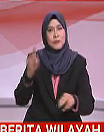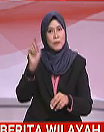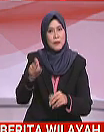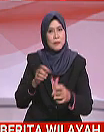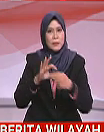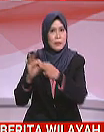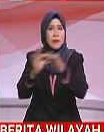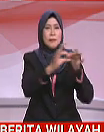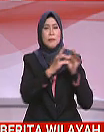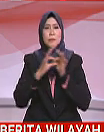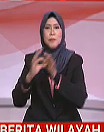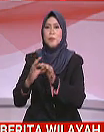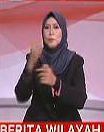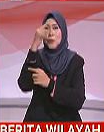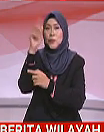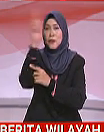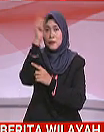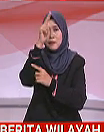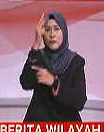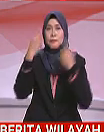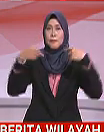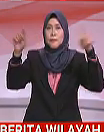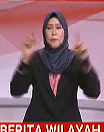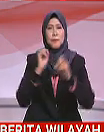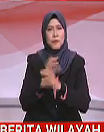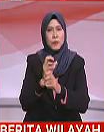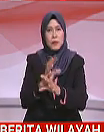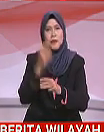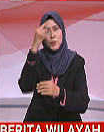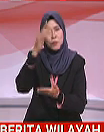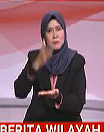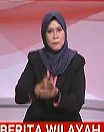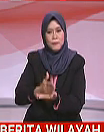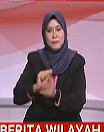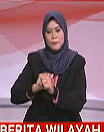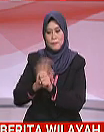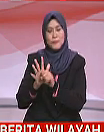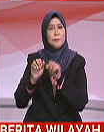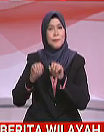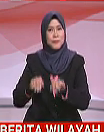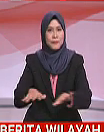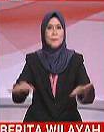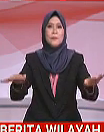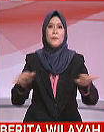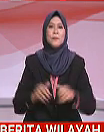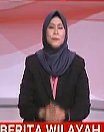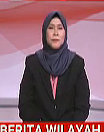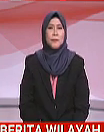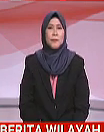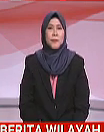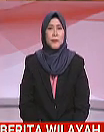memberi kerjasama kepada pihak kerajaan dalam menjayakan usaha memutuskan rantaian penularan wabak